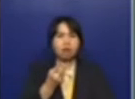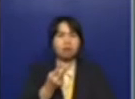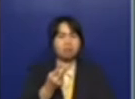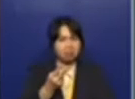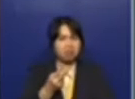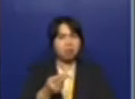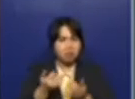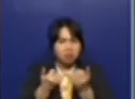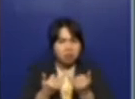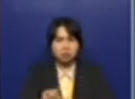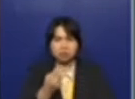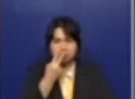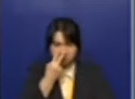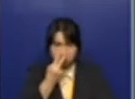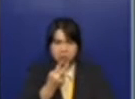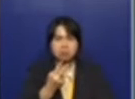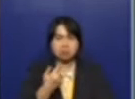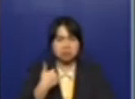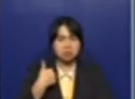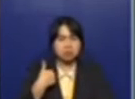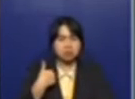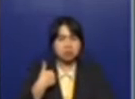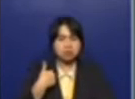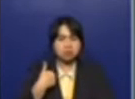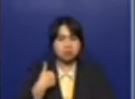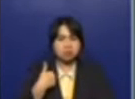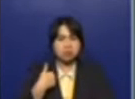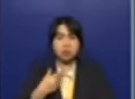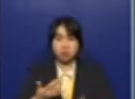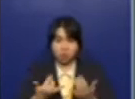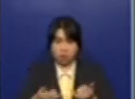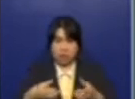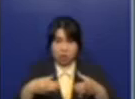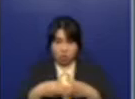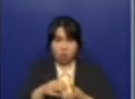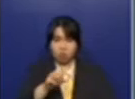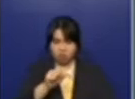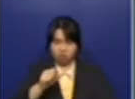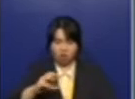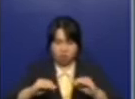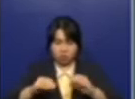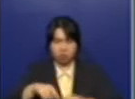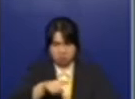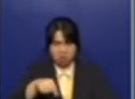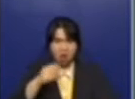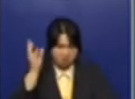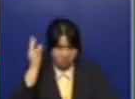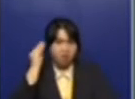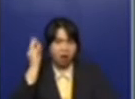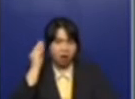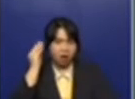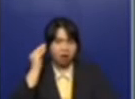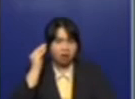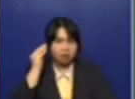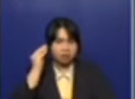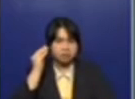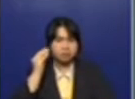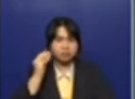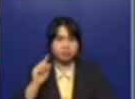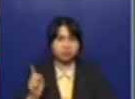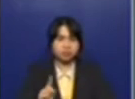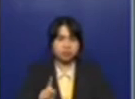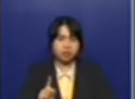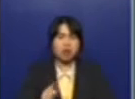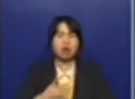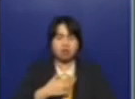โลกยุคใหม่เพราะฉะนั้นเป็นเรื่องที่สภาผู้แทนราษฎรแห่งนี้ควรจะรับฟังในเรื่องดังกล่าว